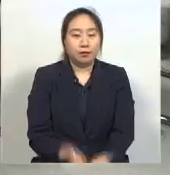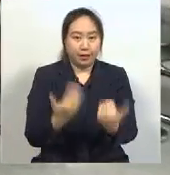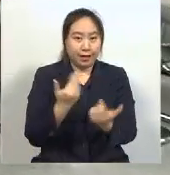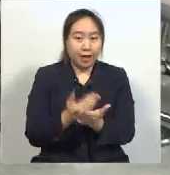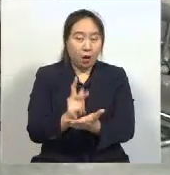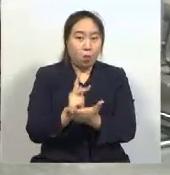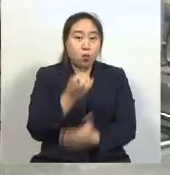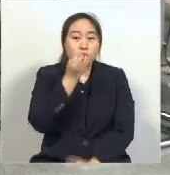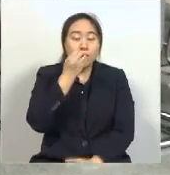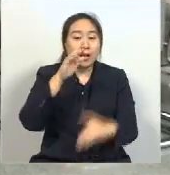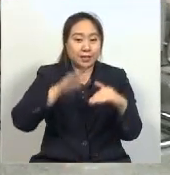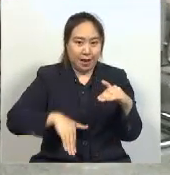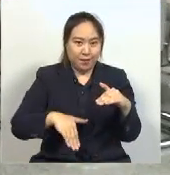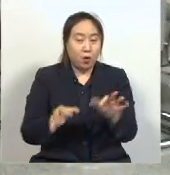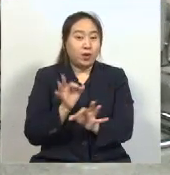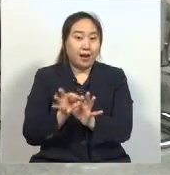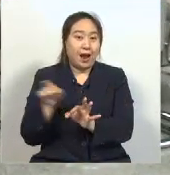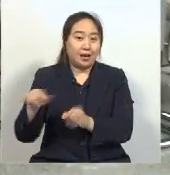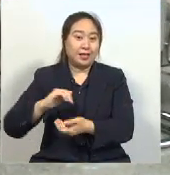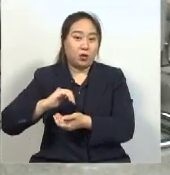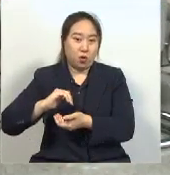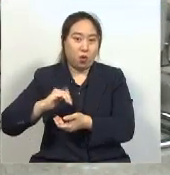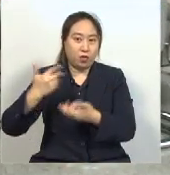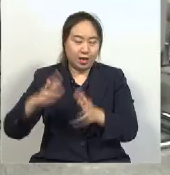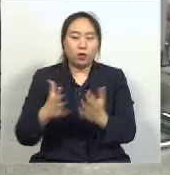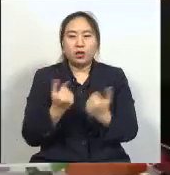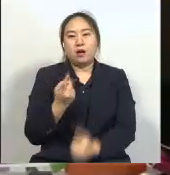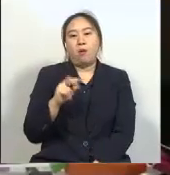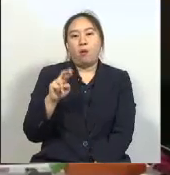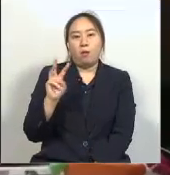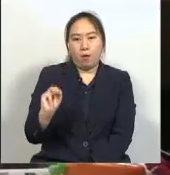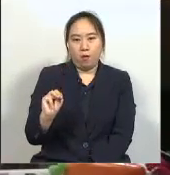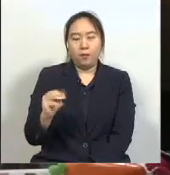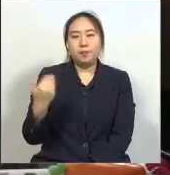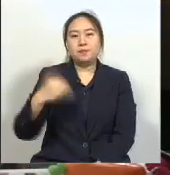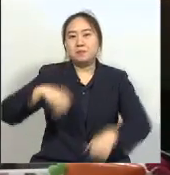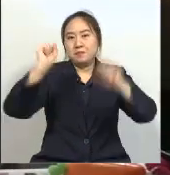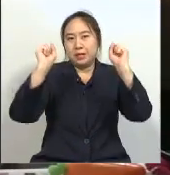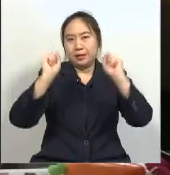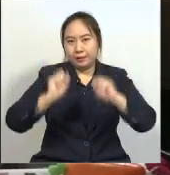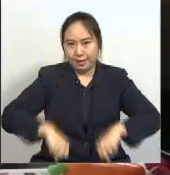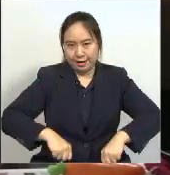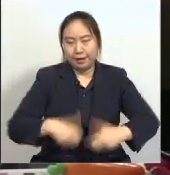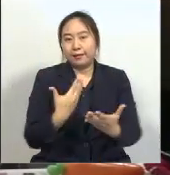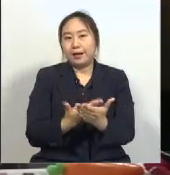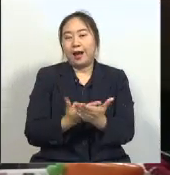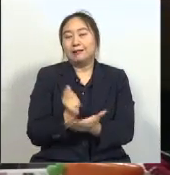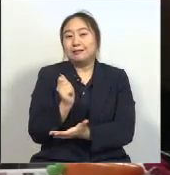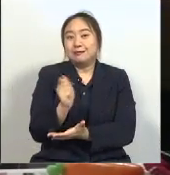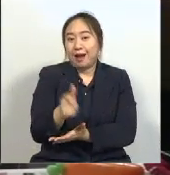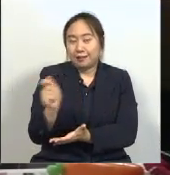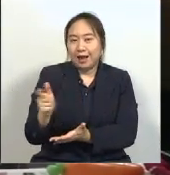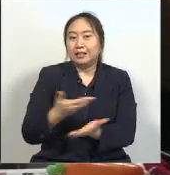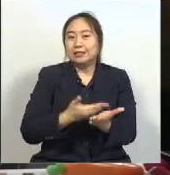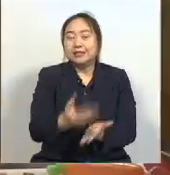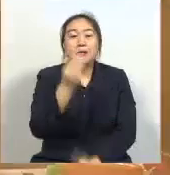อกเบี้ยต่ำธนาคารอาคารสงเคราะห์แล้วนะครับทางคณะรัฐมนตรียังได้มีมติปรับลดค่าใช้จ่ายในการซื้อ